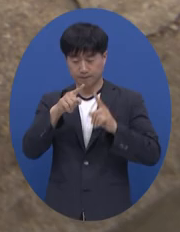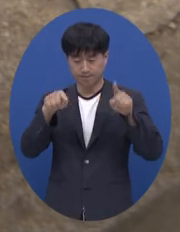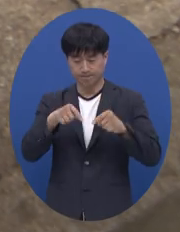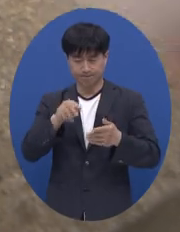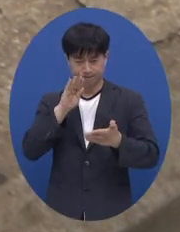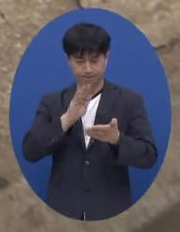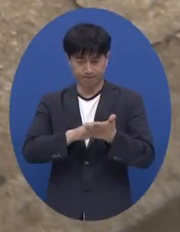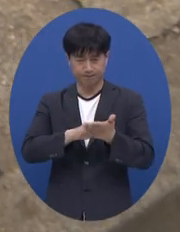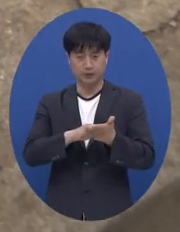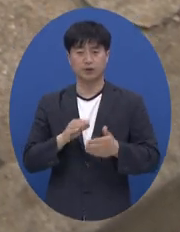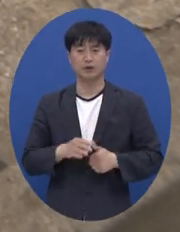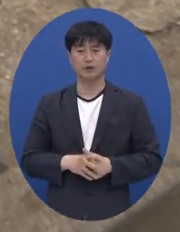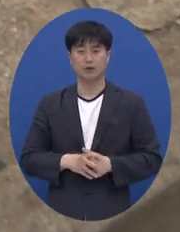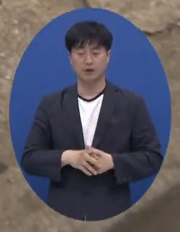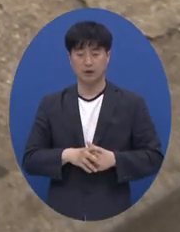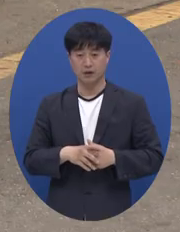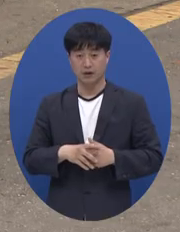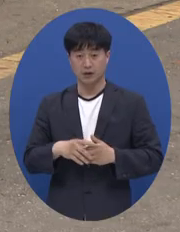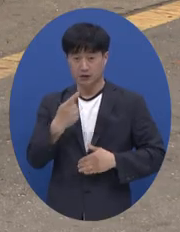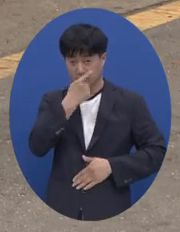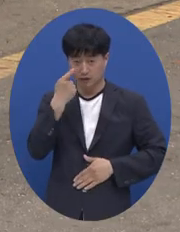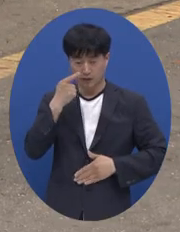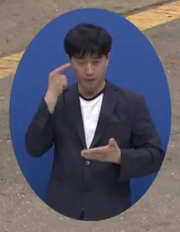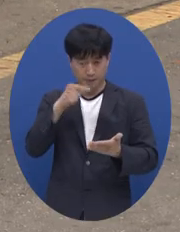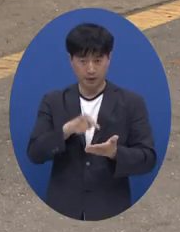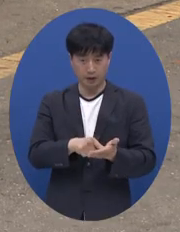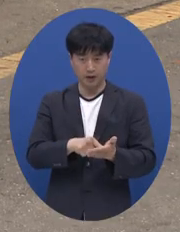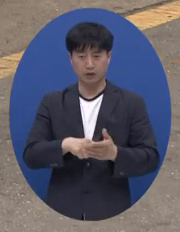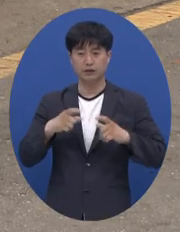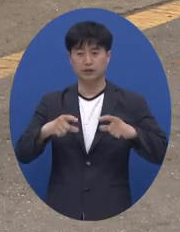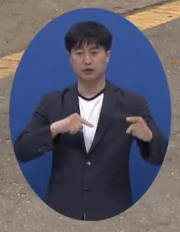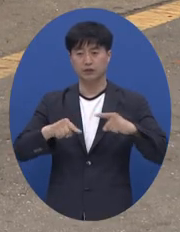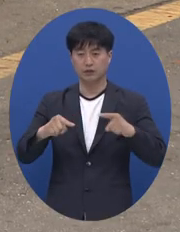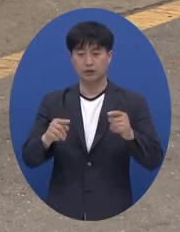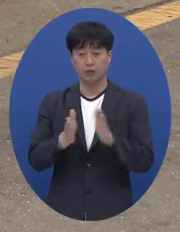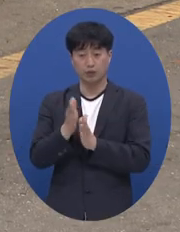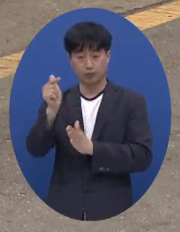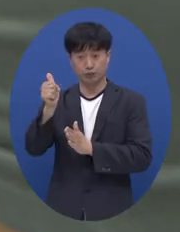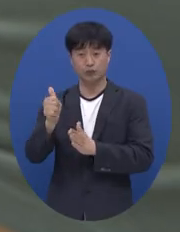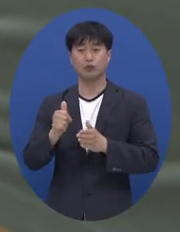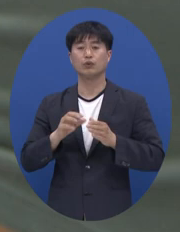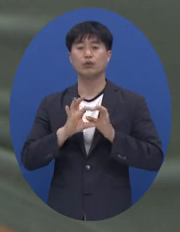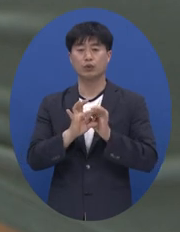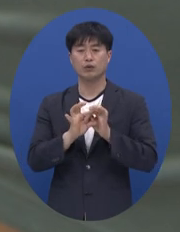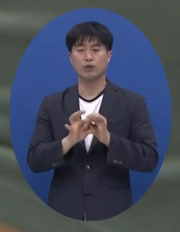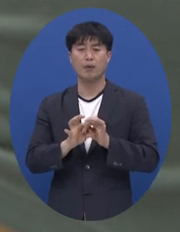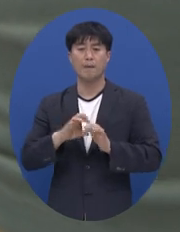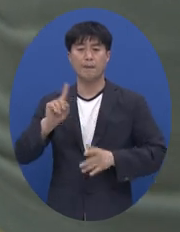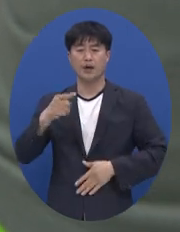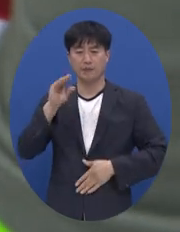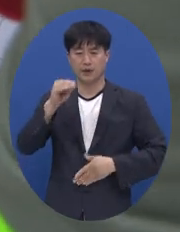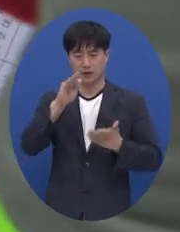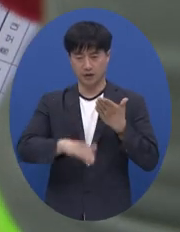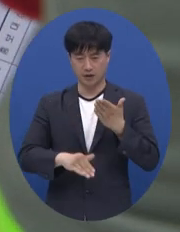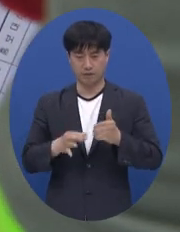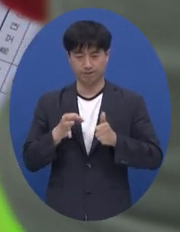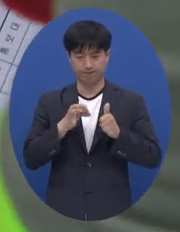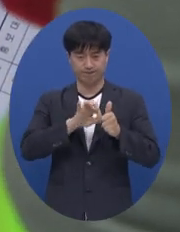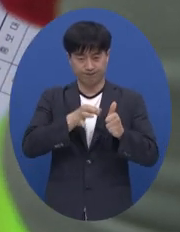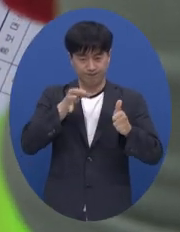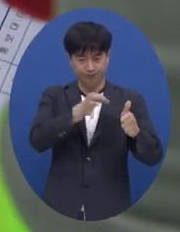경고. 쓰레기 안에서 무단 투기자 증거를 찾으면 지자체 단속 본부를 통해 100만 원 이하의 과태료를 부과하게